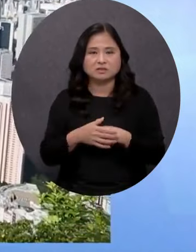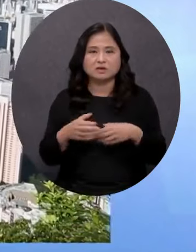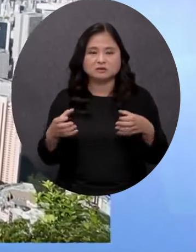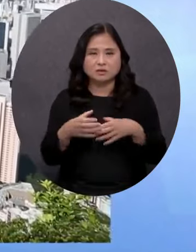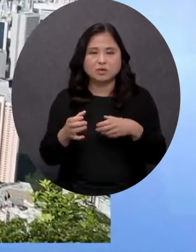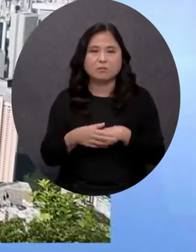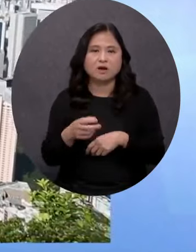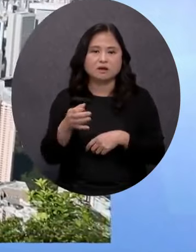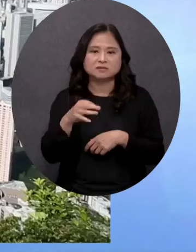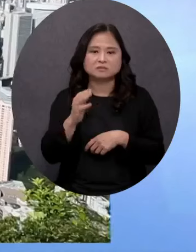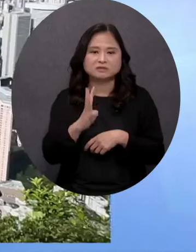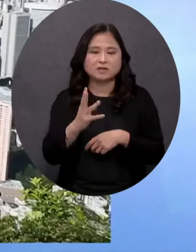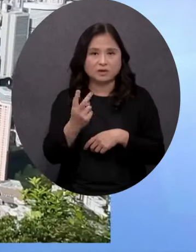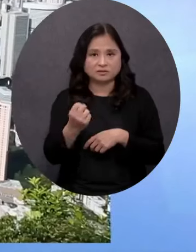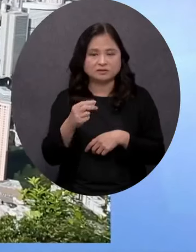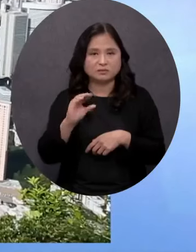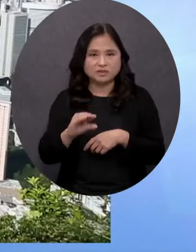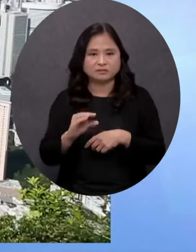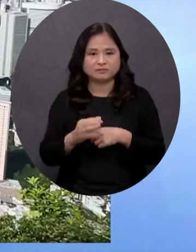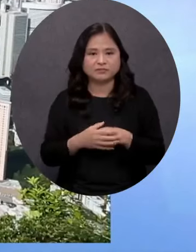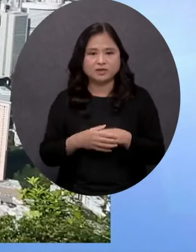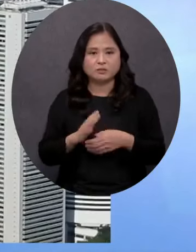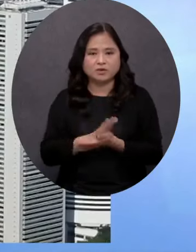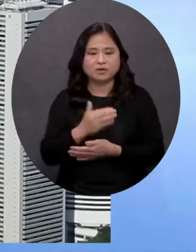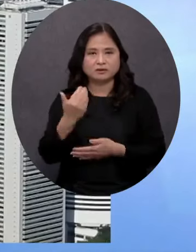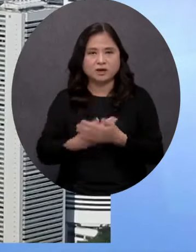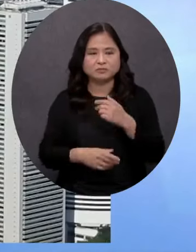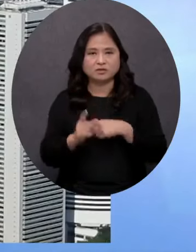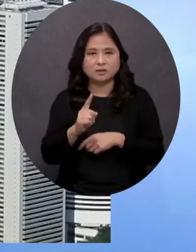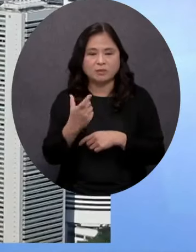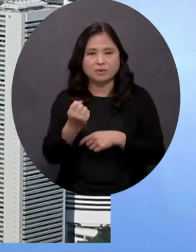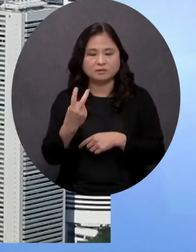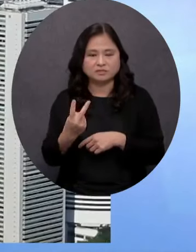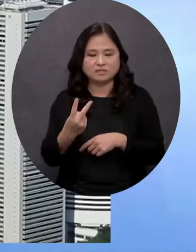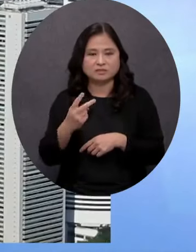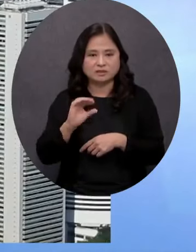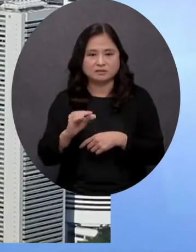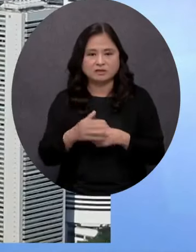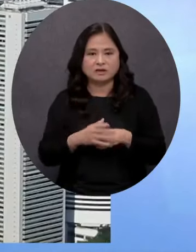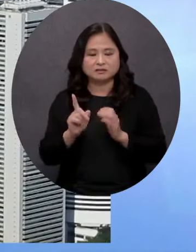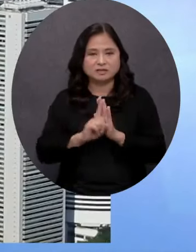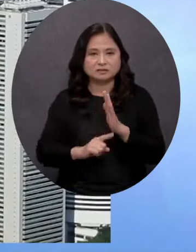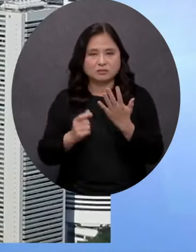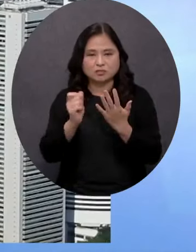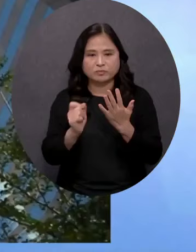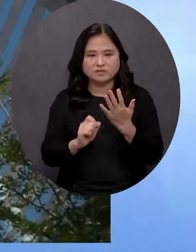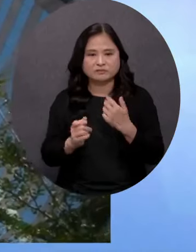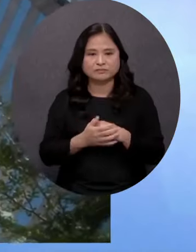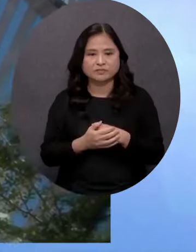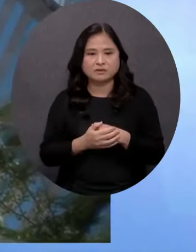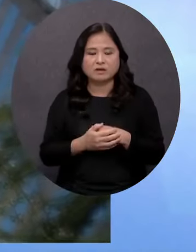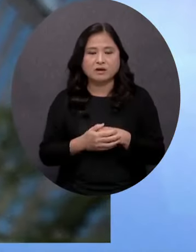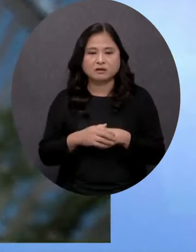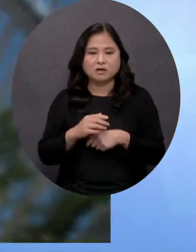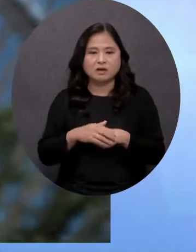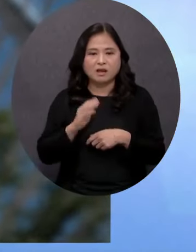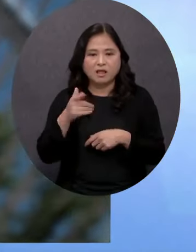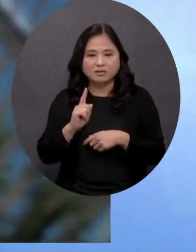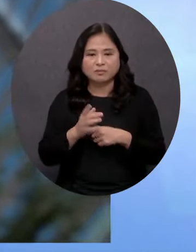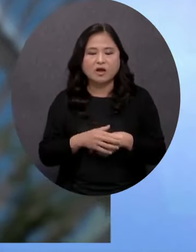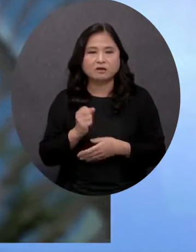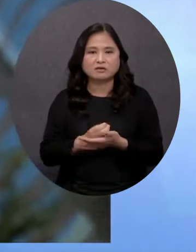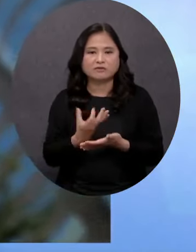有3420亿，按年减少182亿，跌幅有50%。主要原因是印花税